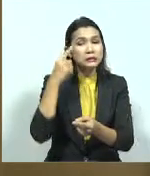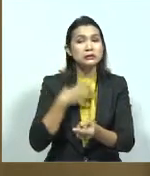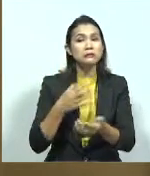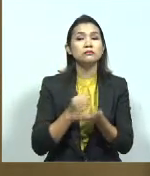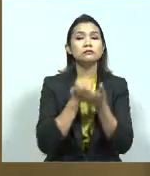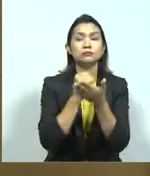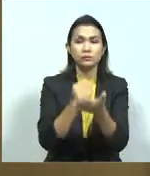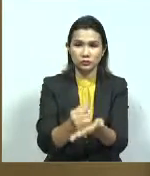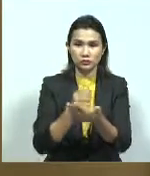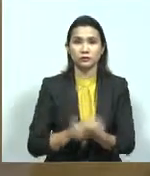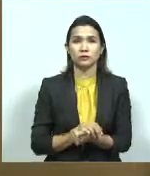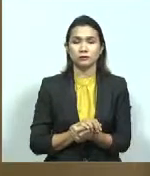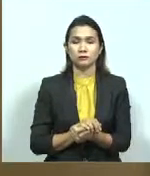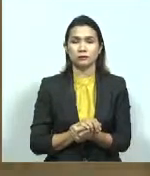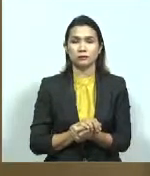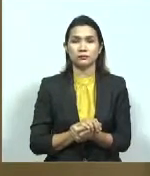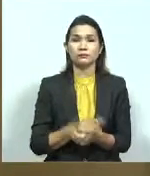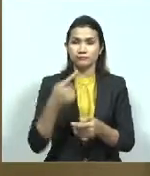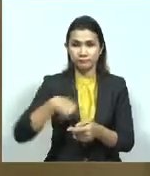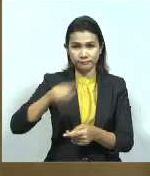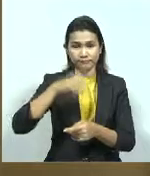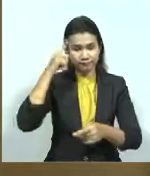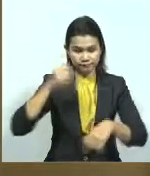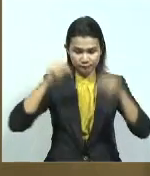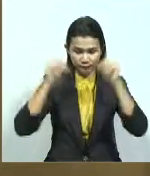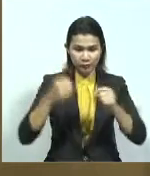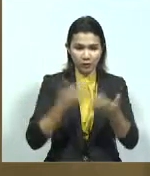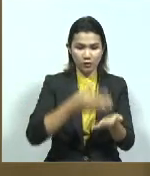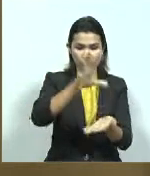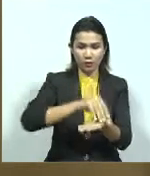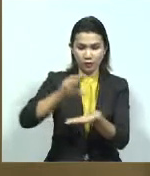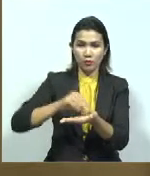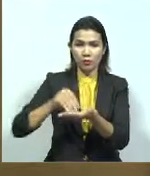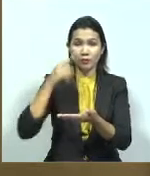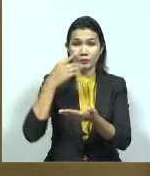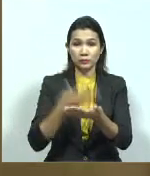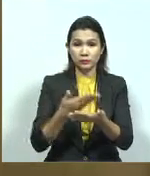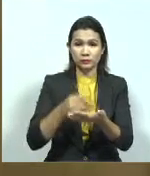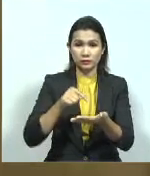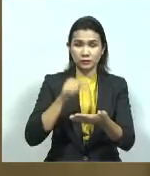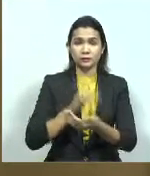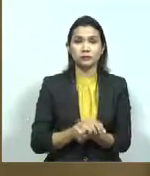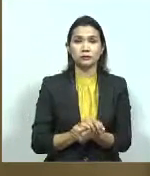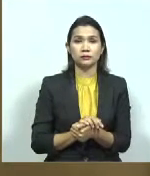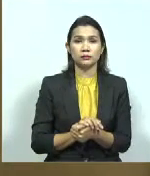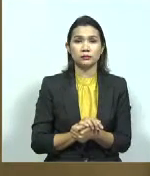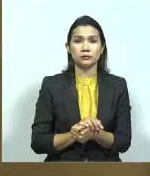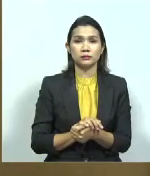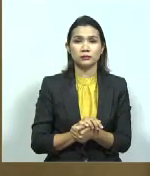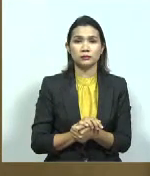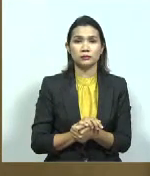ลยมีมตินะฮะรวบรวมเงินนะครับได้จำนวนหนึ่งนะครับเป็นจำนว